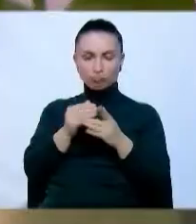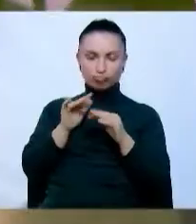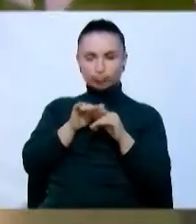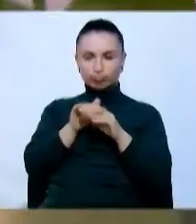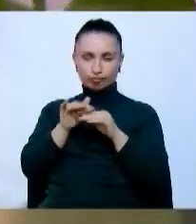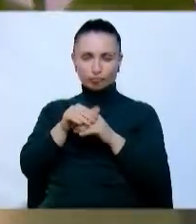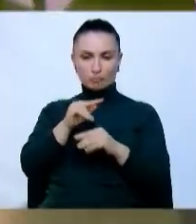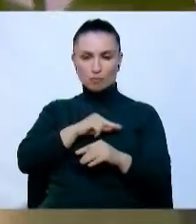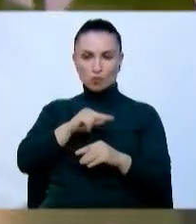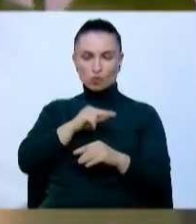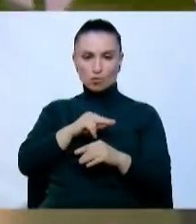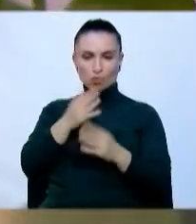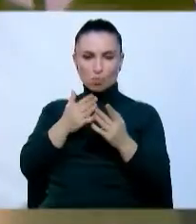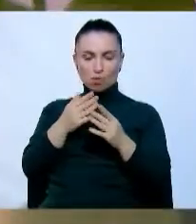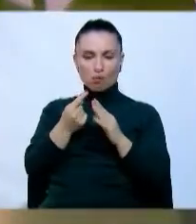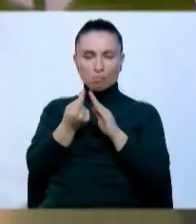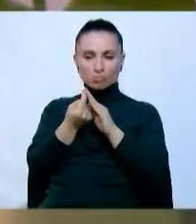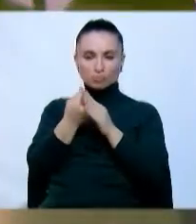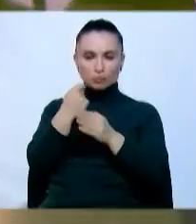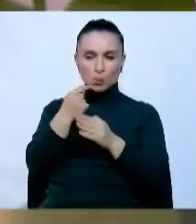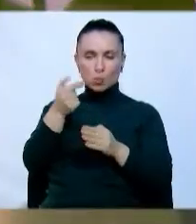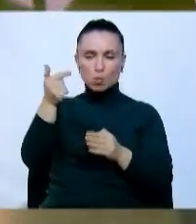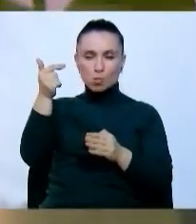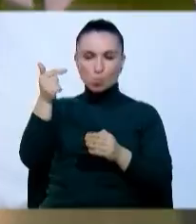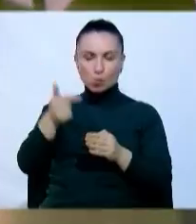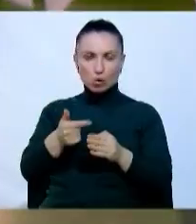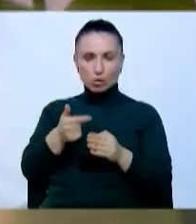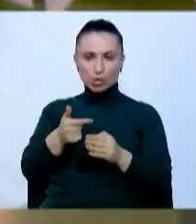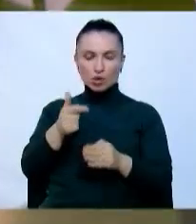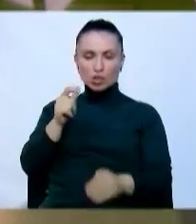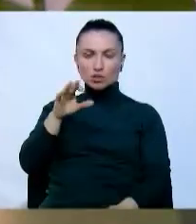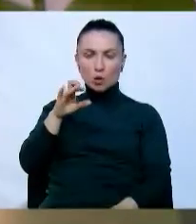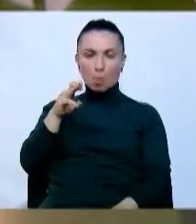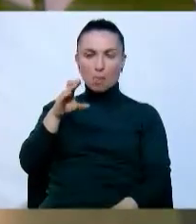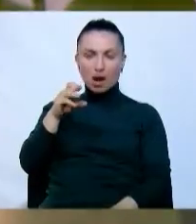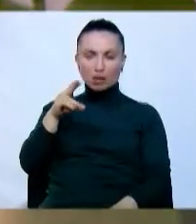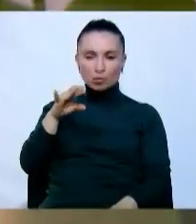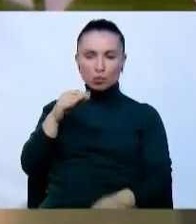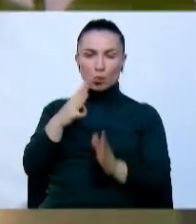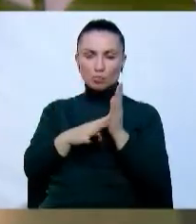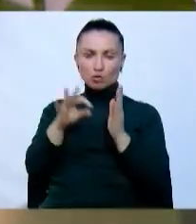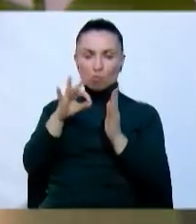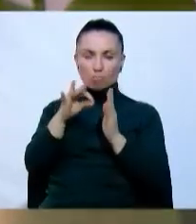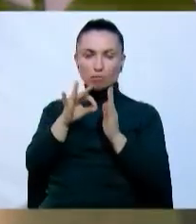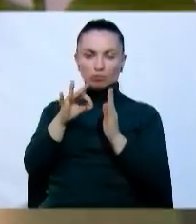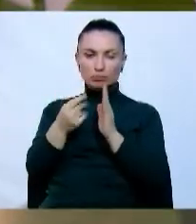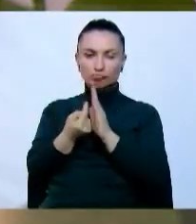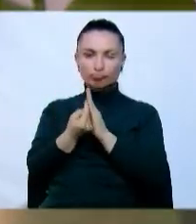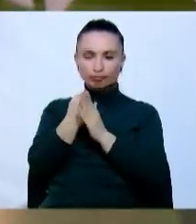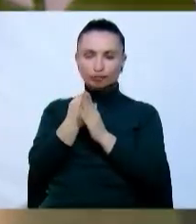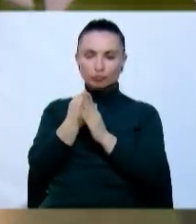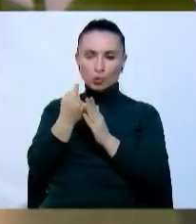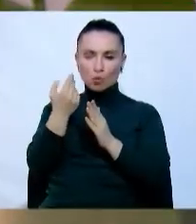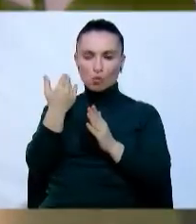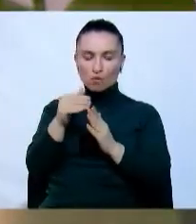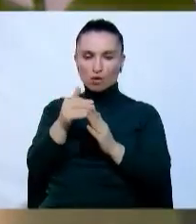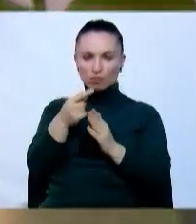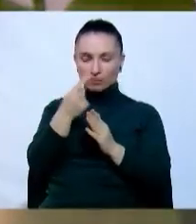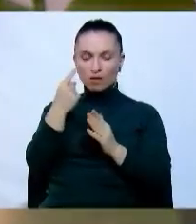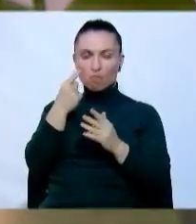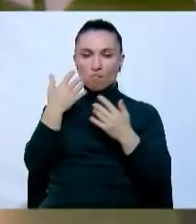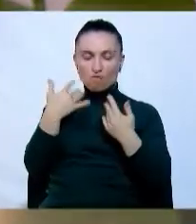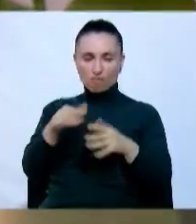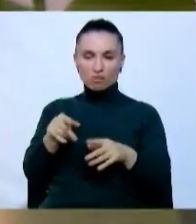ყველაფერი არის ღრმა შრეებში, როგორც არის მაგალითად სტრომალური ნაწილი რქოვანის 90%-საც შეადგენს, ამ შემთხვევაში უკვე აქ